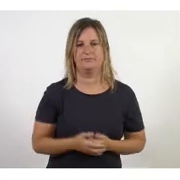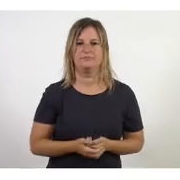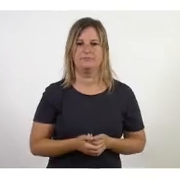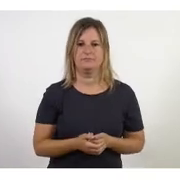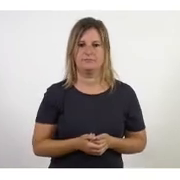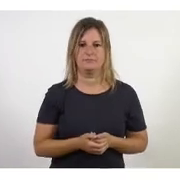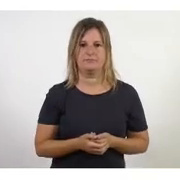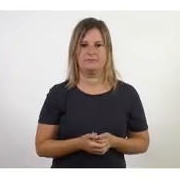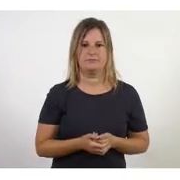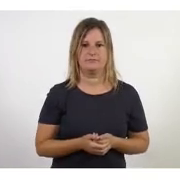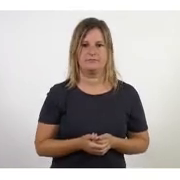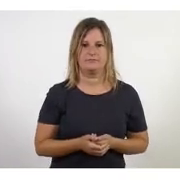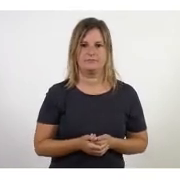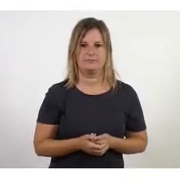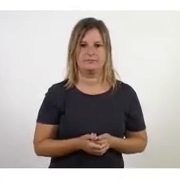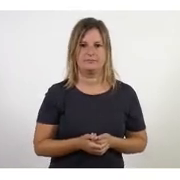fluctuacions.